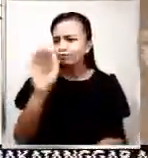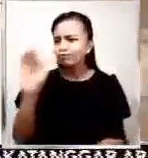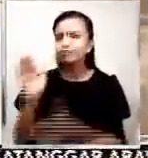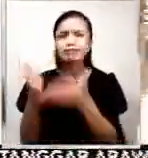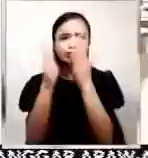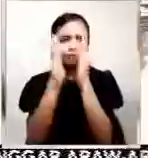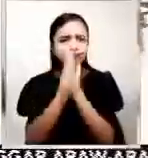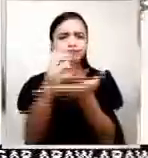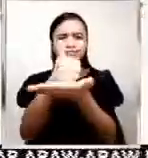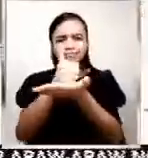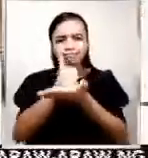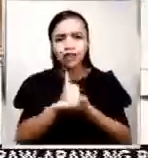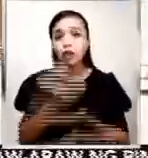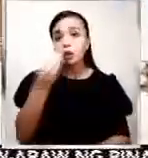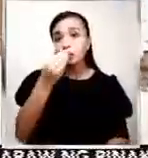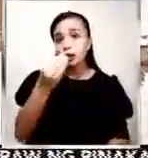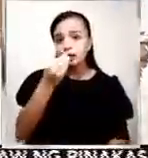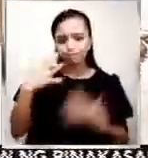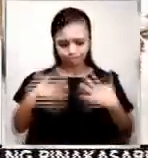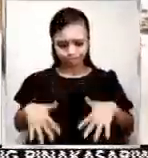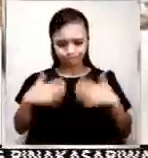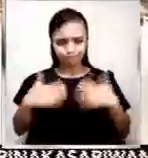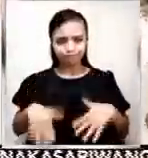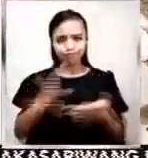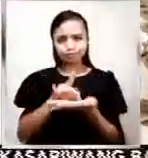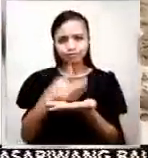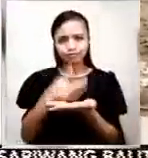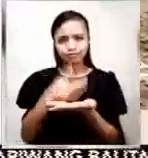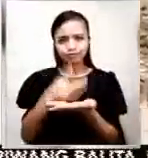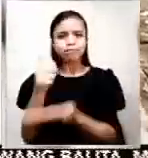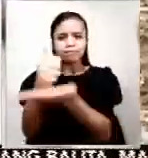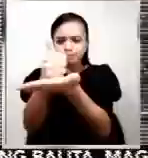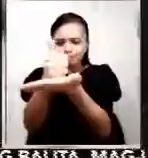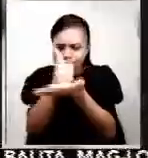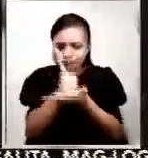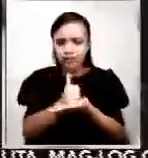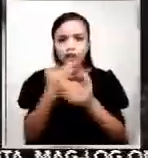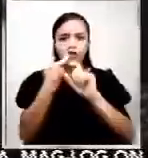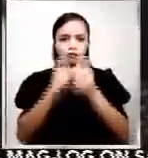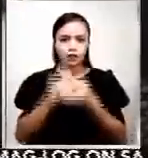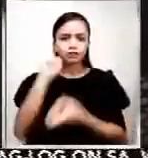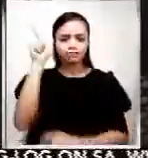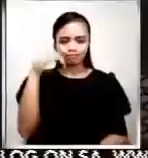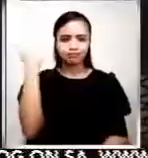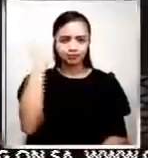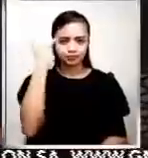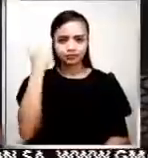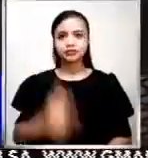pagkain, damit, gamot, maging ayuda mula sa pamahalaan. Ang bahay namin po